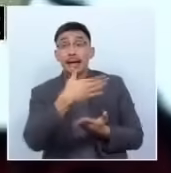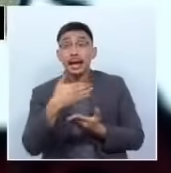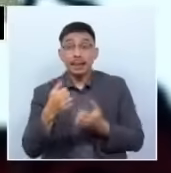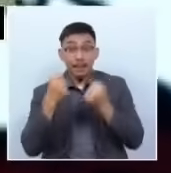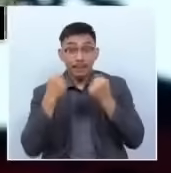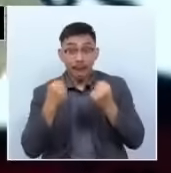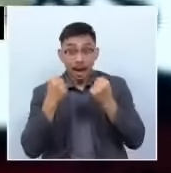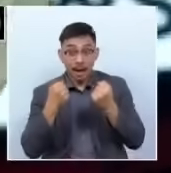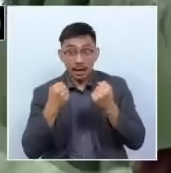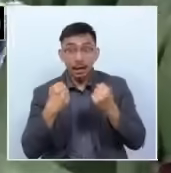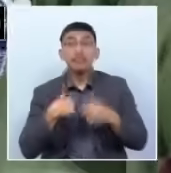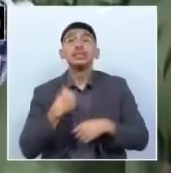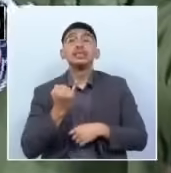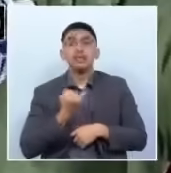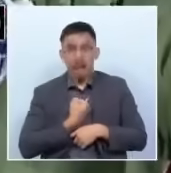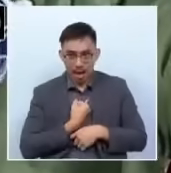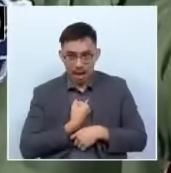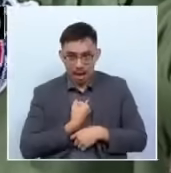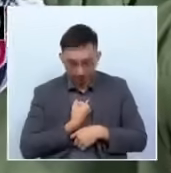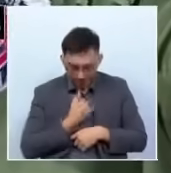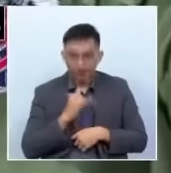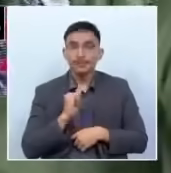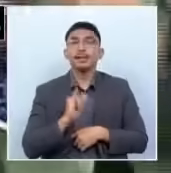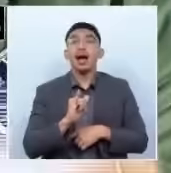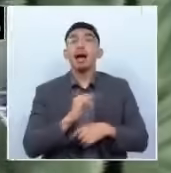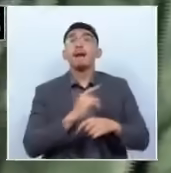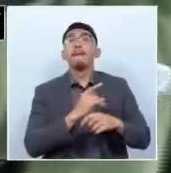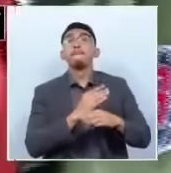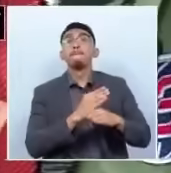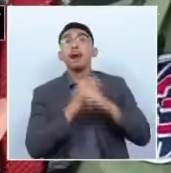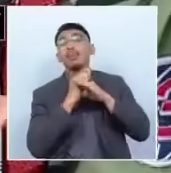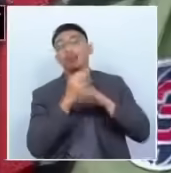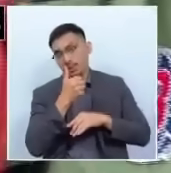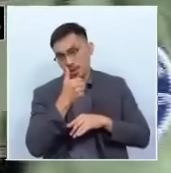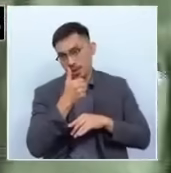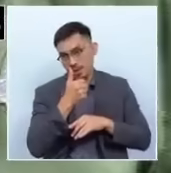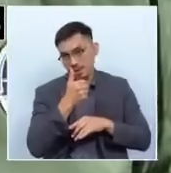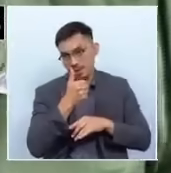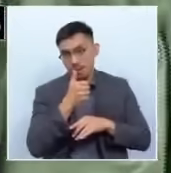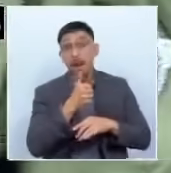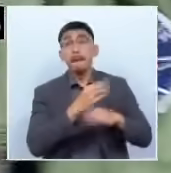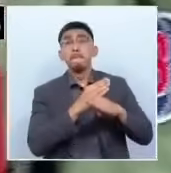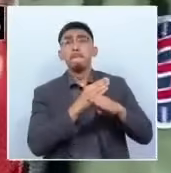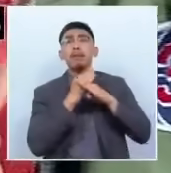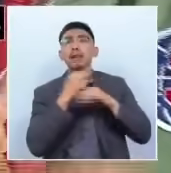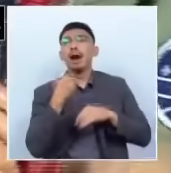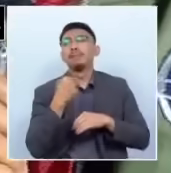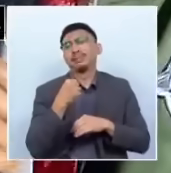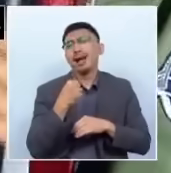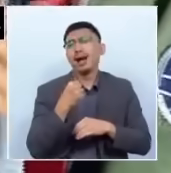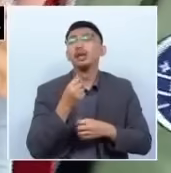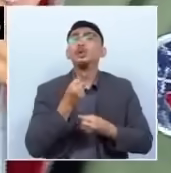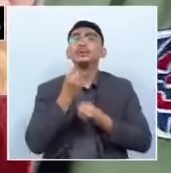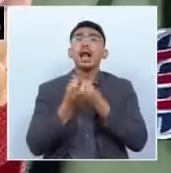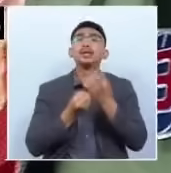pertahanan saya silakan Anda bantah di sini Bapak tidak mampu membantah dan Bapak menjelaskan pesawat bekas saya tidak